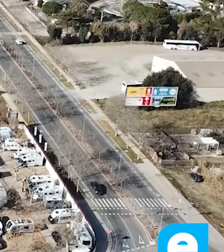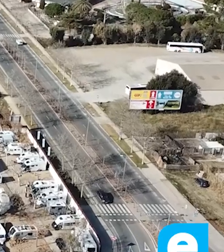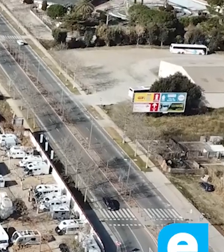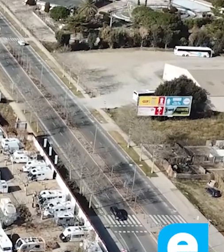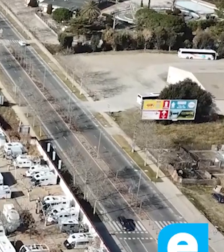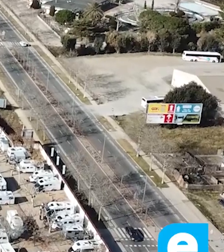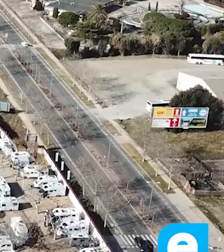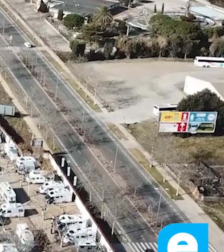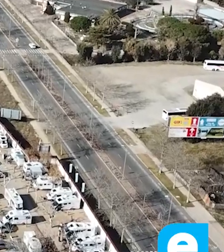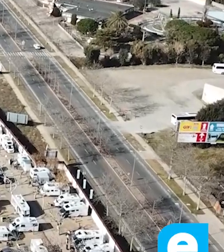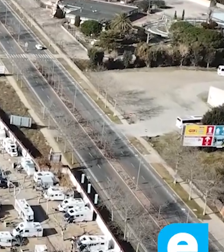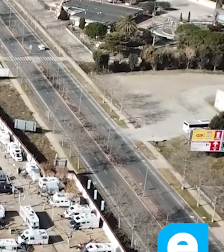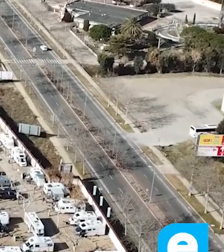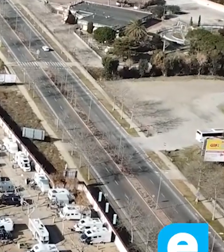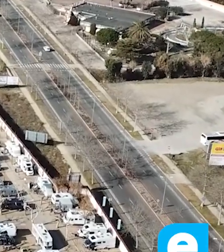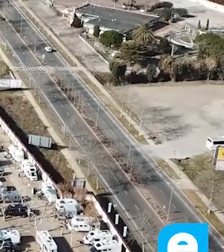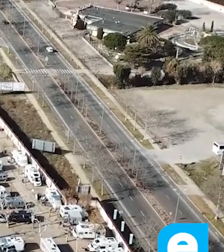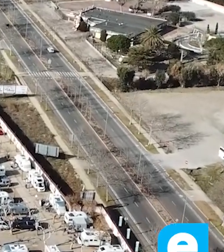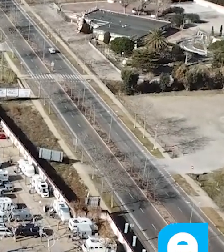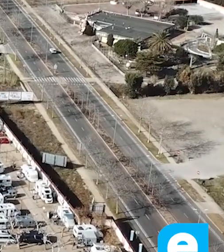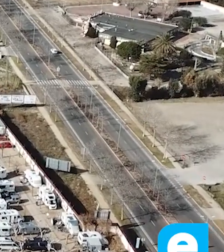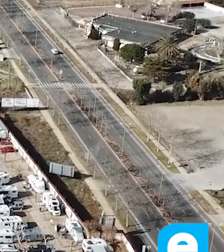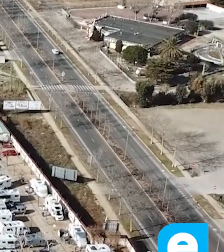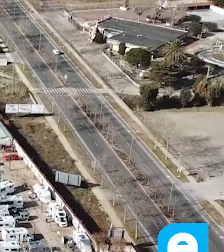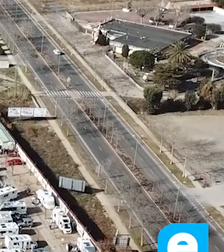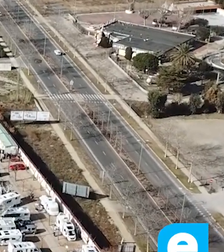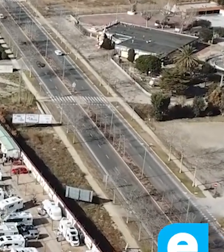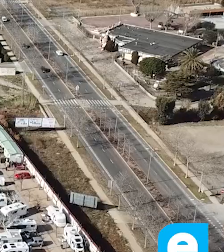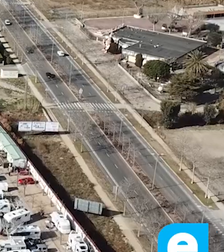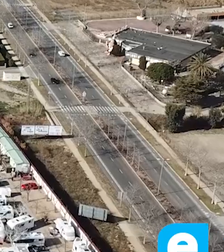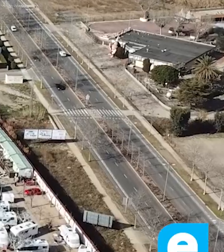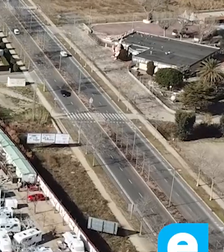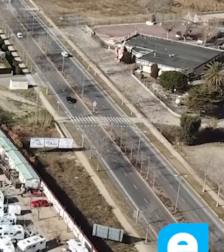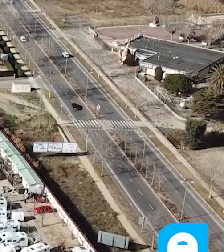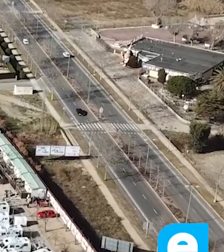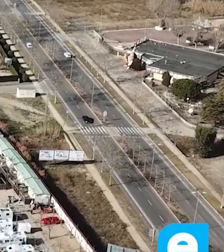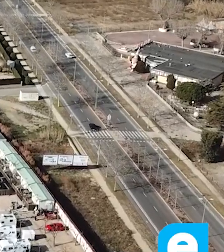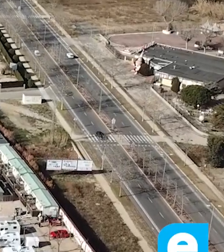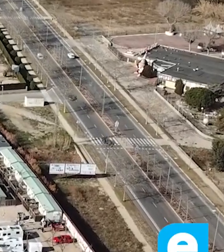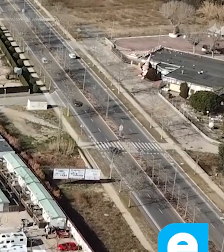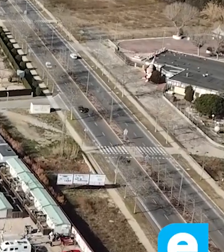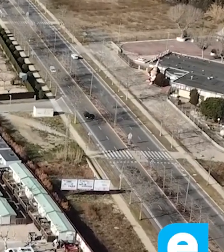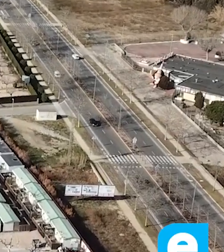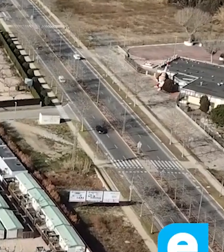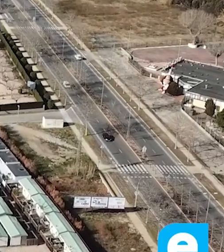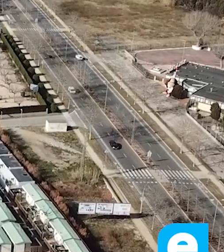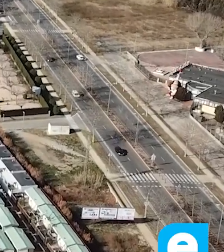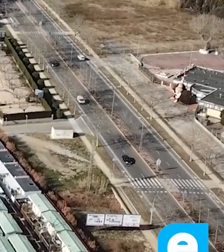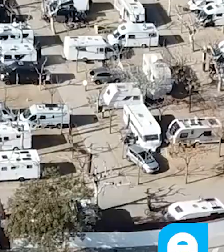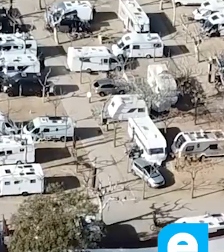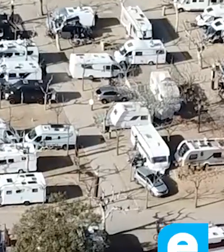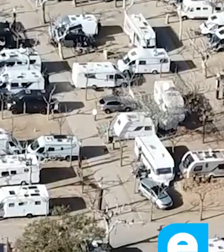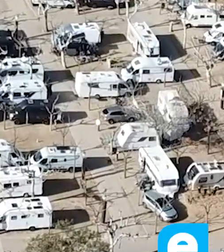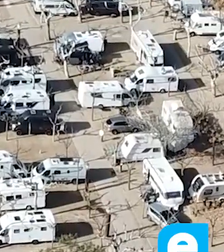amb determinació. Els responsables de la Generalitat han assegurat que no es prendran decisions precipitades i que cada cas